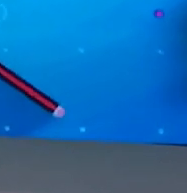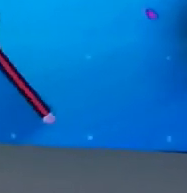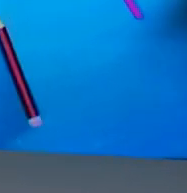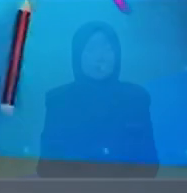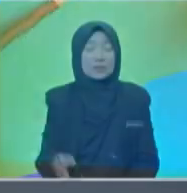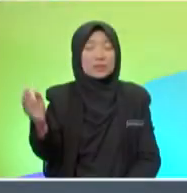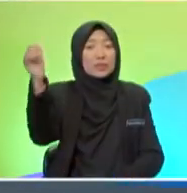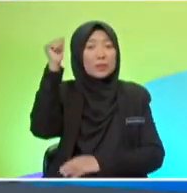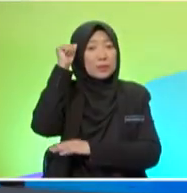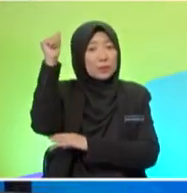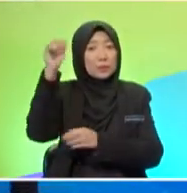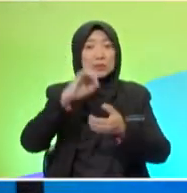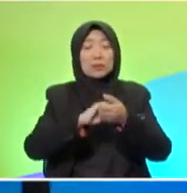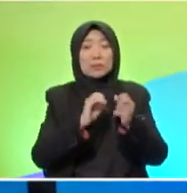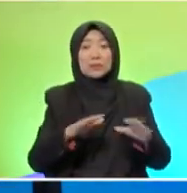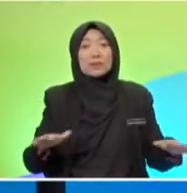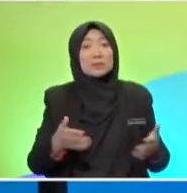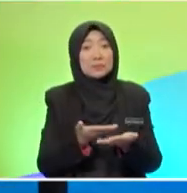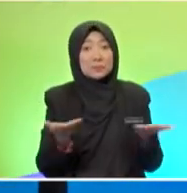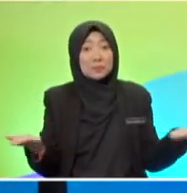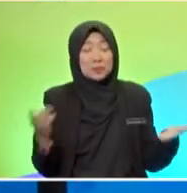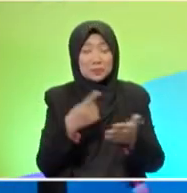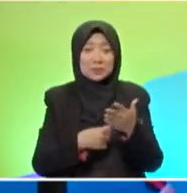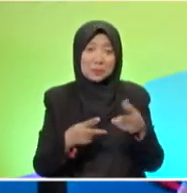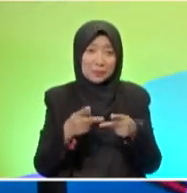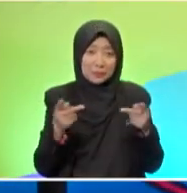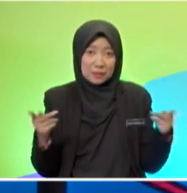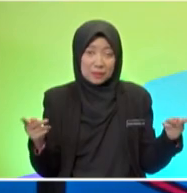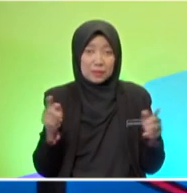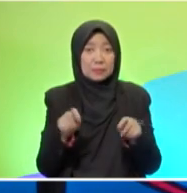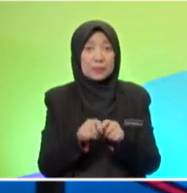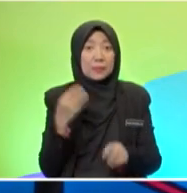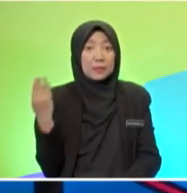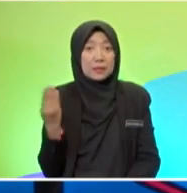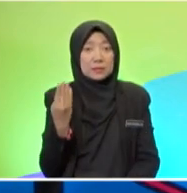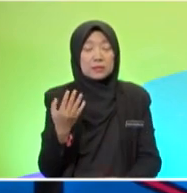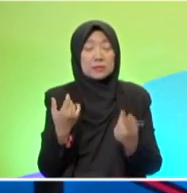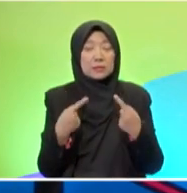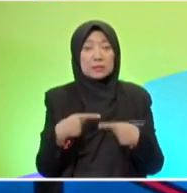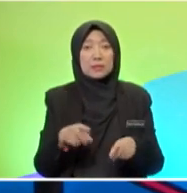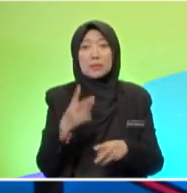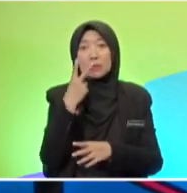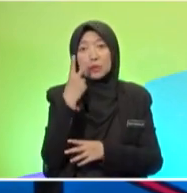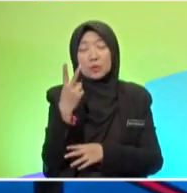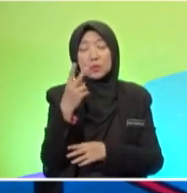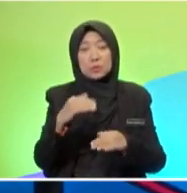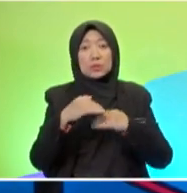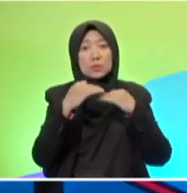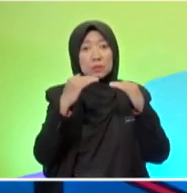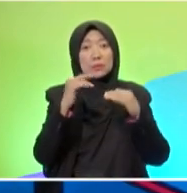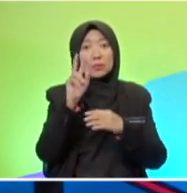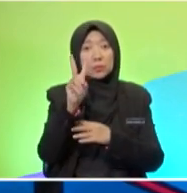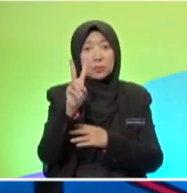Assalamualaikum dan salam sejahtera semua apa kabar seperti biasa anda sedang menonton slot tahap 2 di di TV